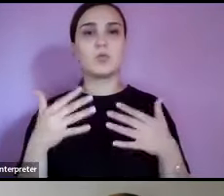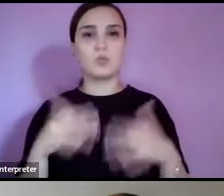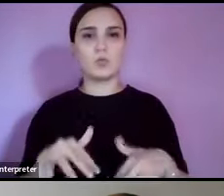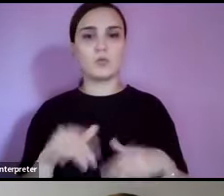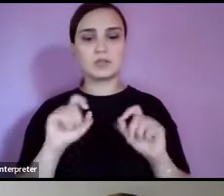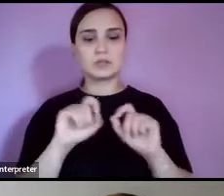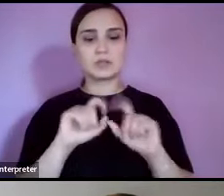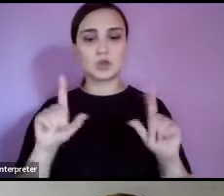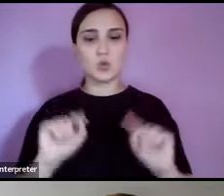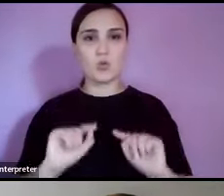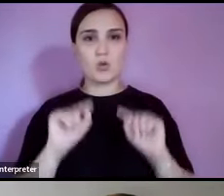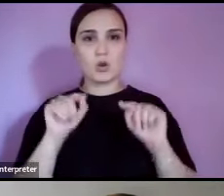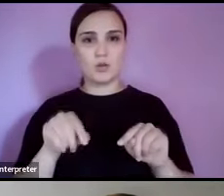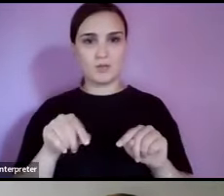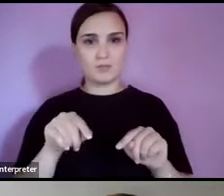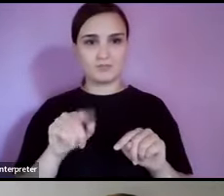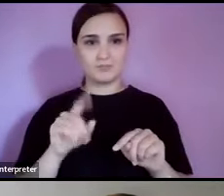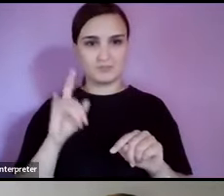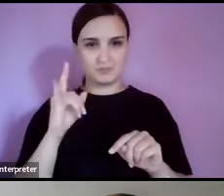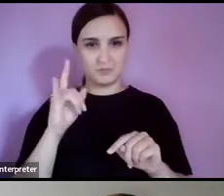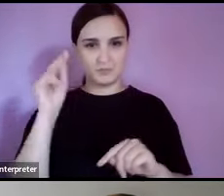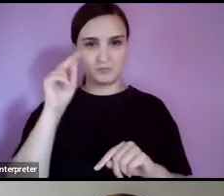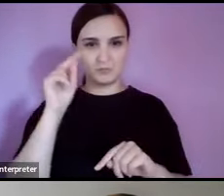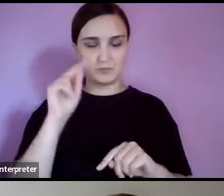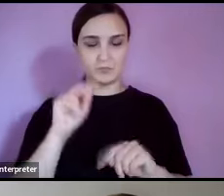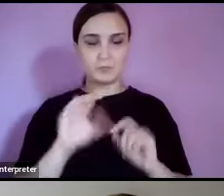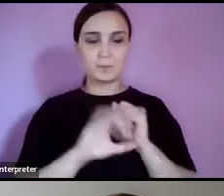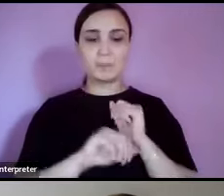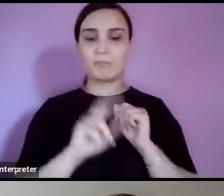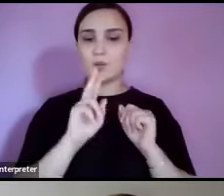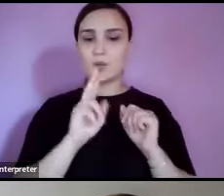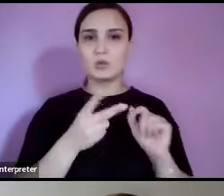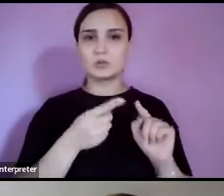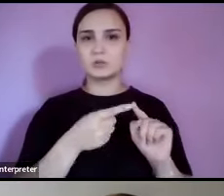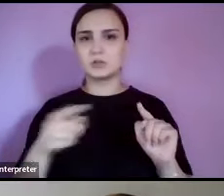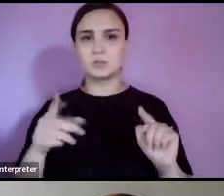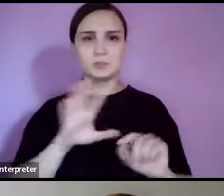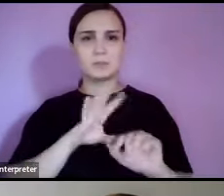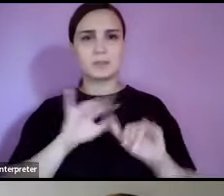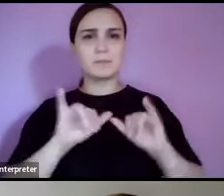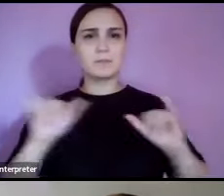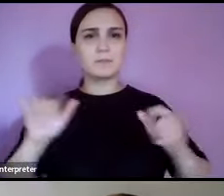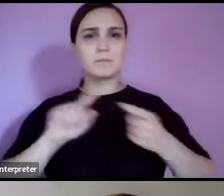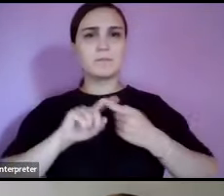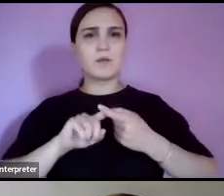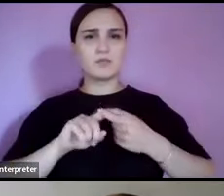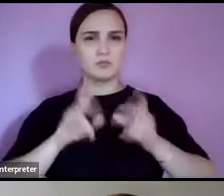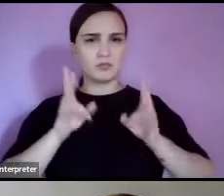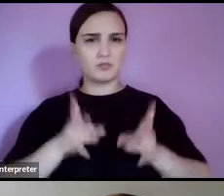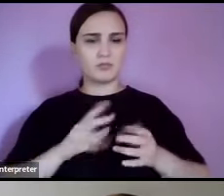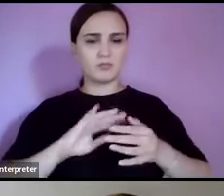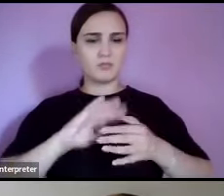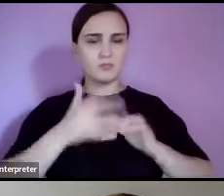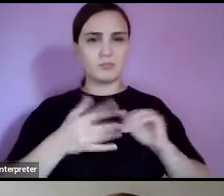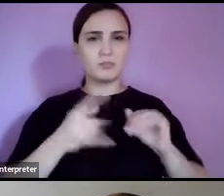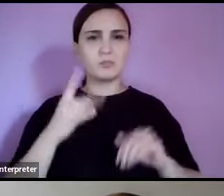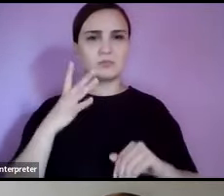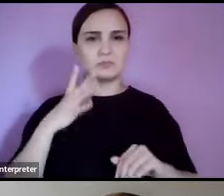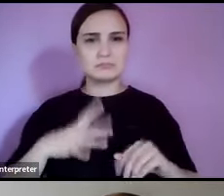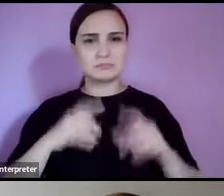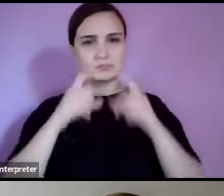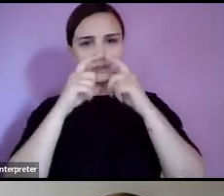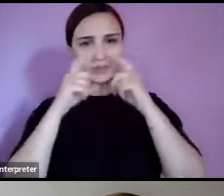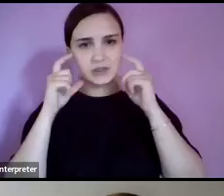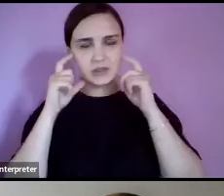სასკოლო ასაკის ბავშვები ვიცით, რომ ბოლო 2 წელი ამ პანდემიის გამო იძულებულები იყვნენ, რა ვთქვათ, ნიღაბი ეტარებინათ,